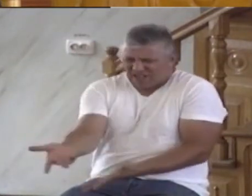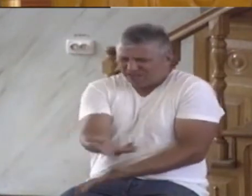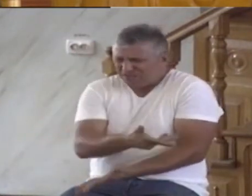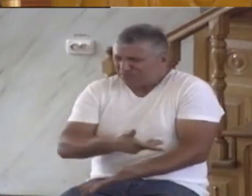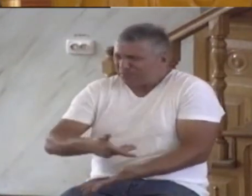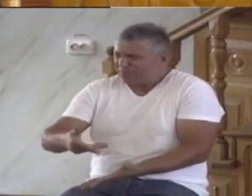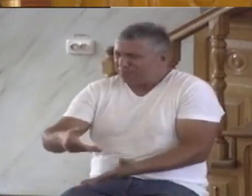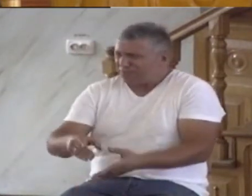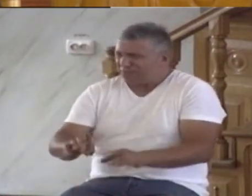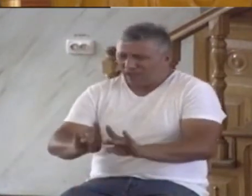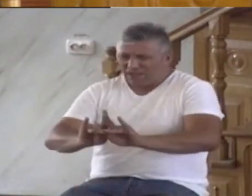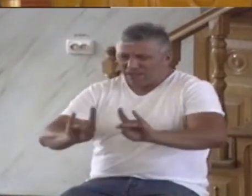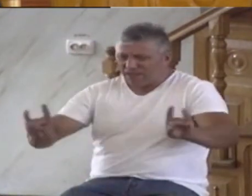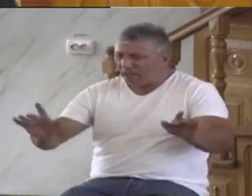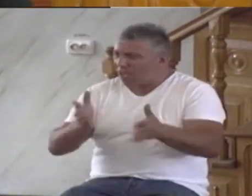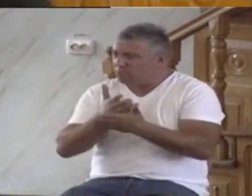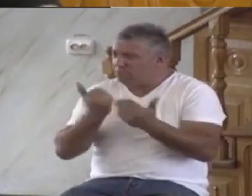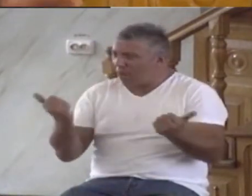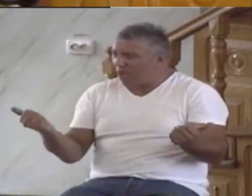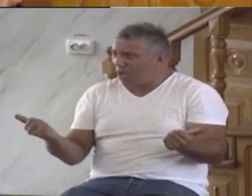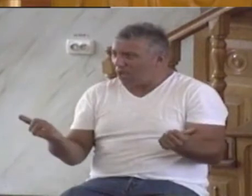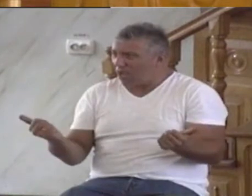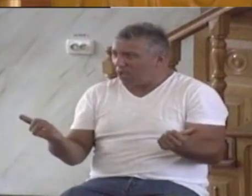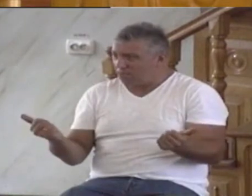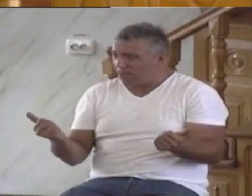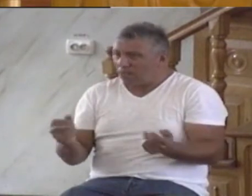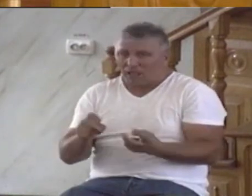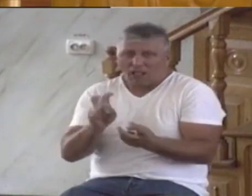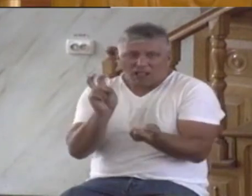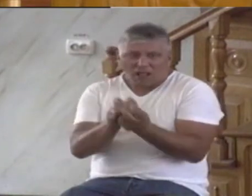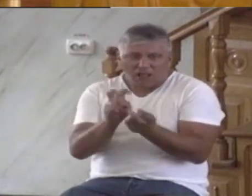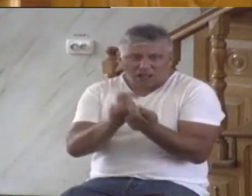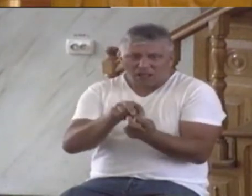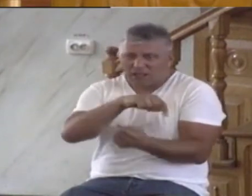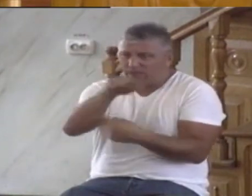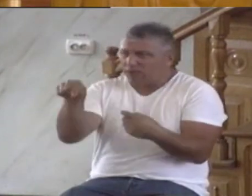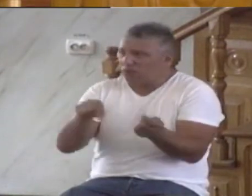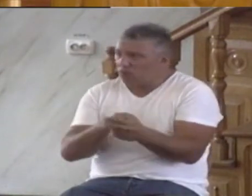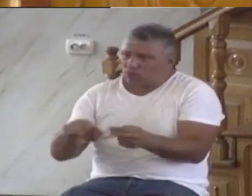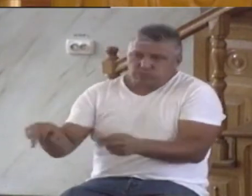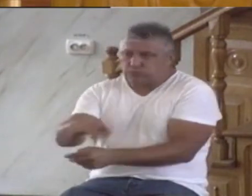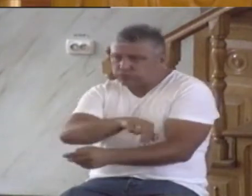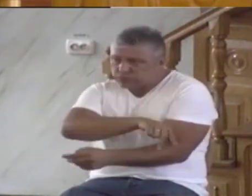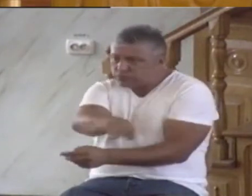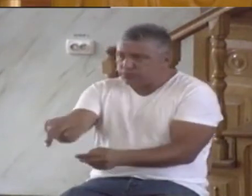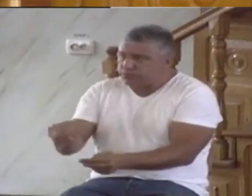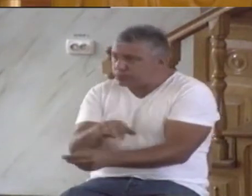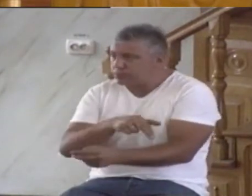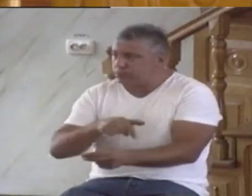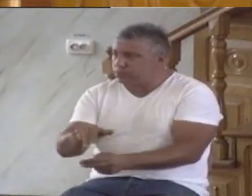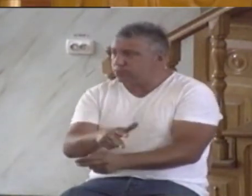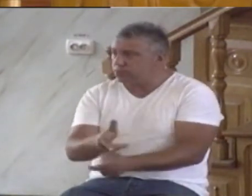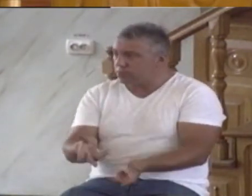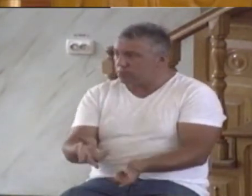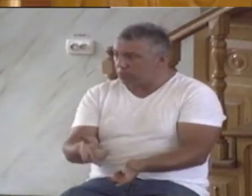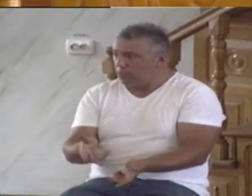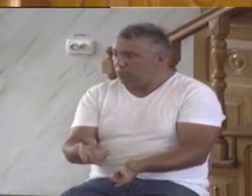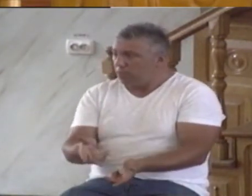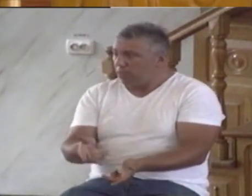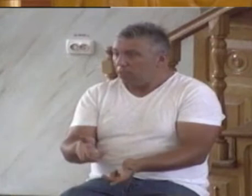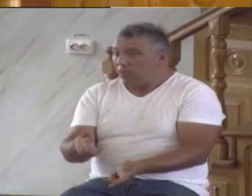Это камера такая. И бегают крысы, может быть, вокруг. Он мог бы напомнить